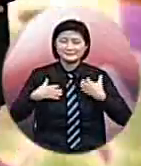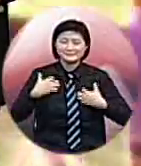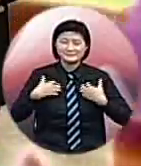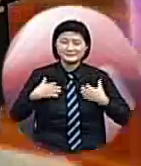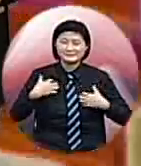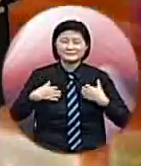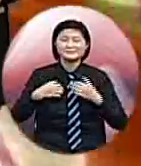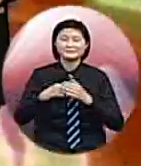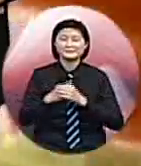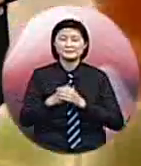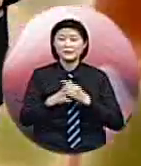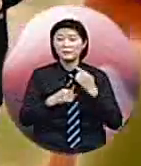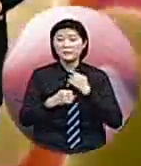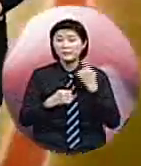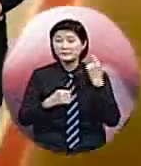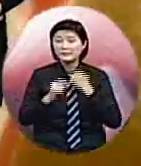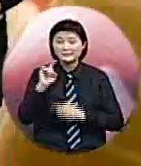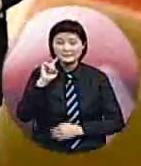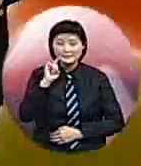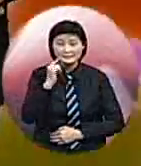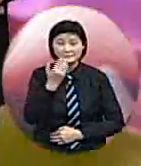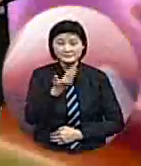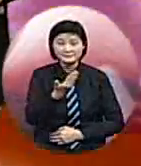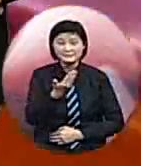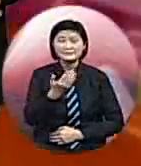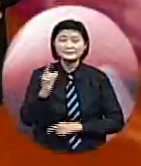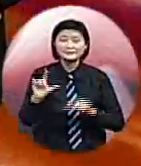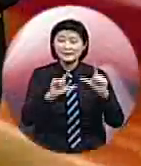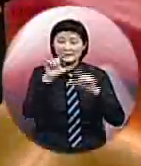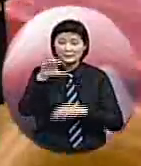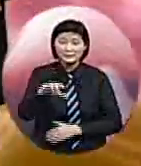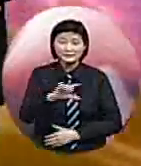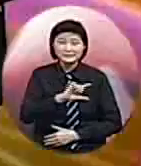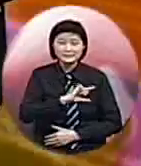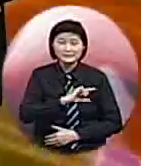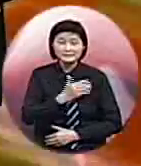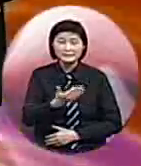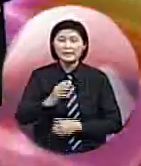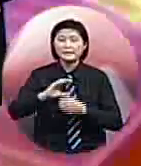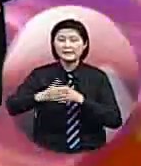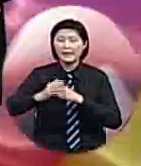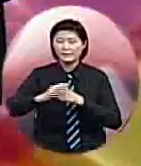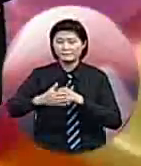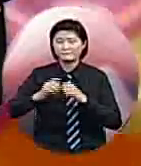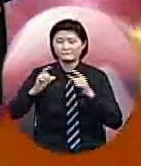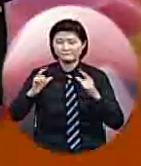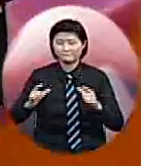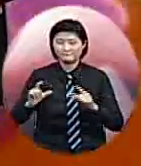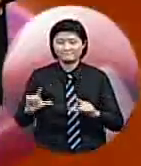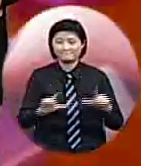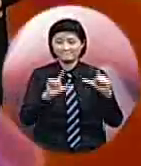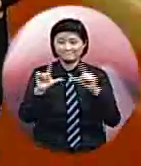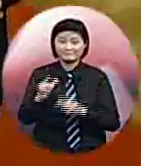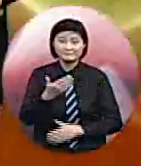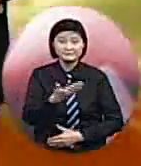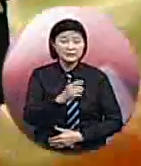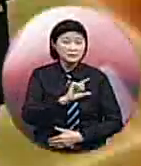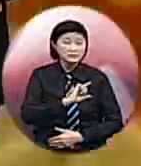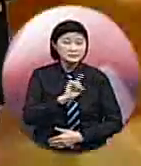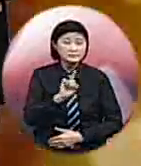반갑습니다. 네, 목소리가 예쁘신 분은 어디에 사시는 누구신지요? 아, 대구 북구입니다. 네,